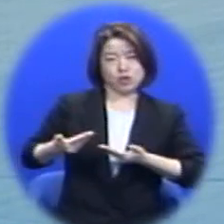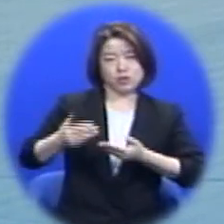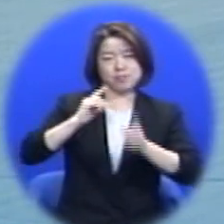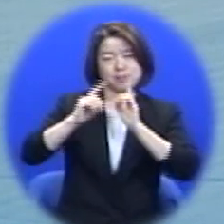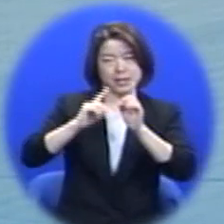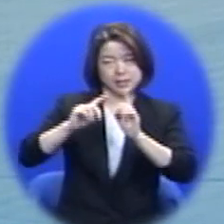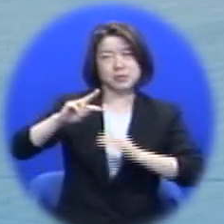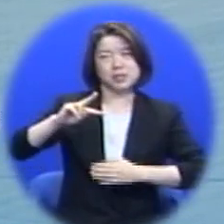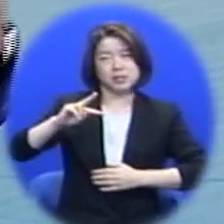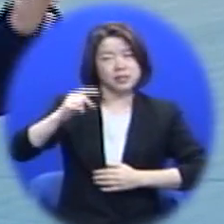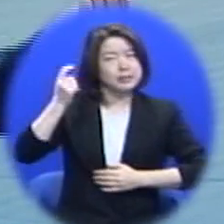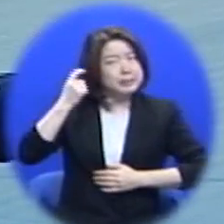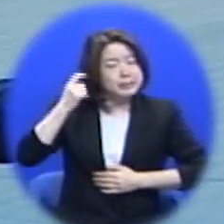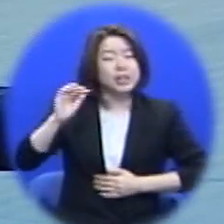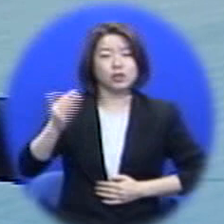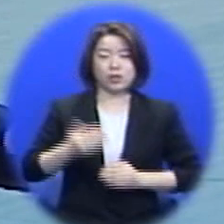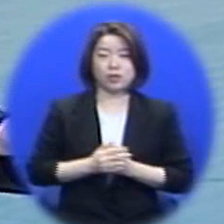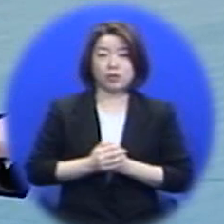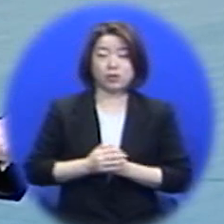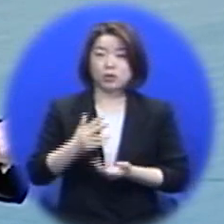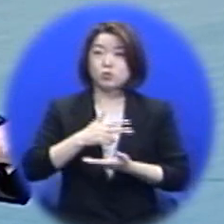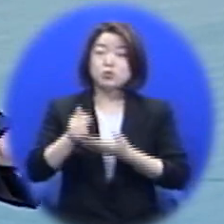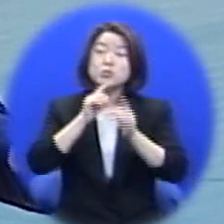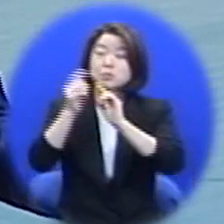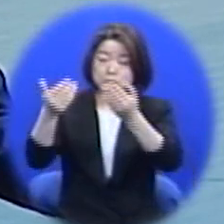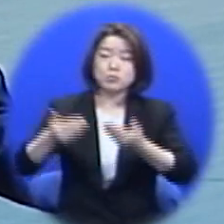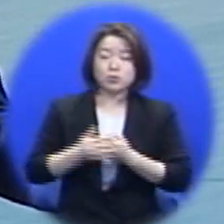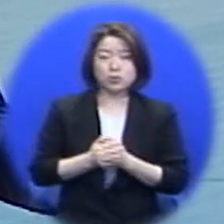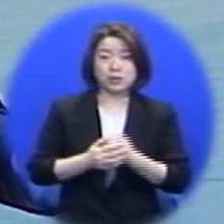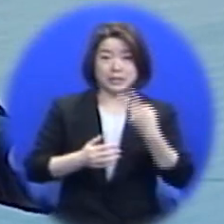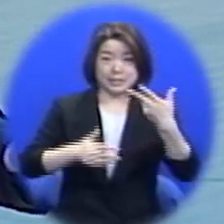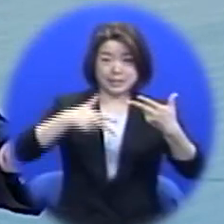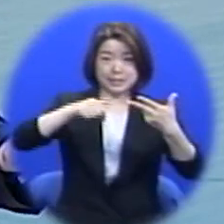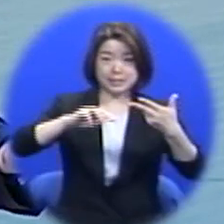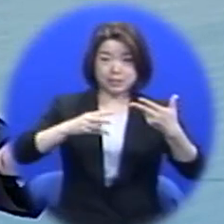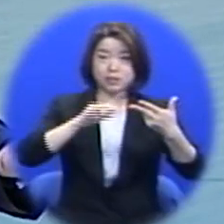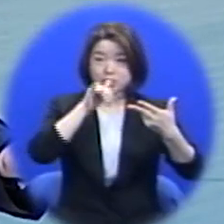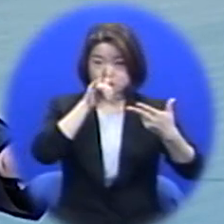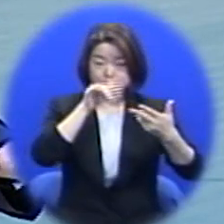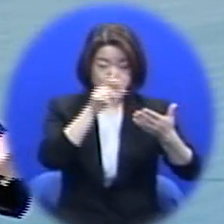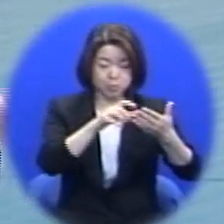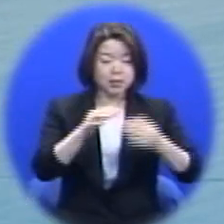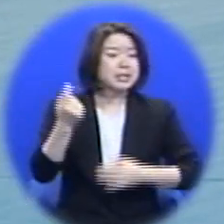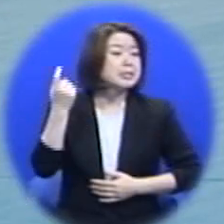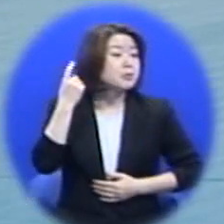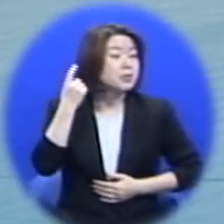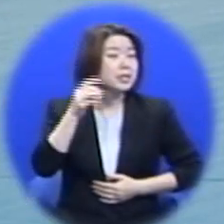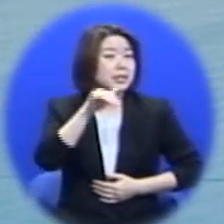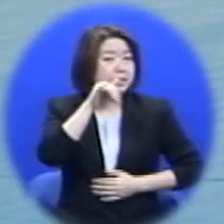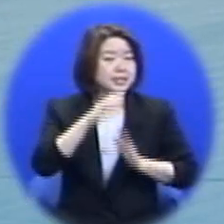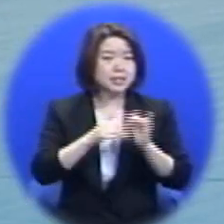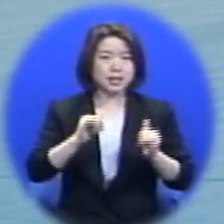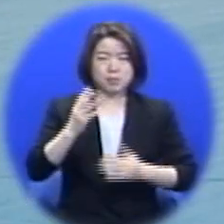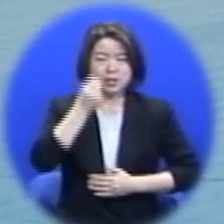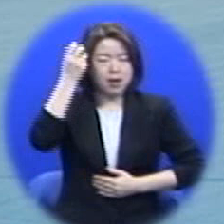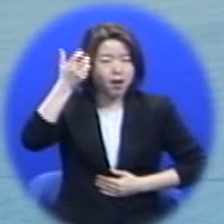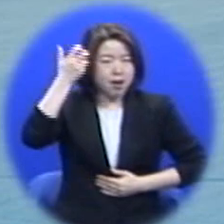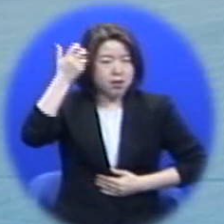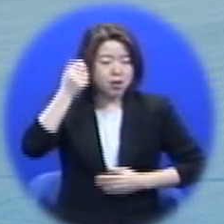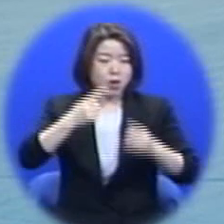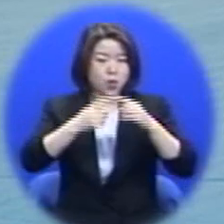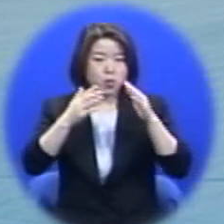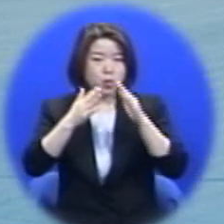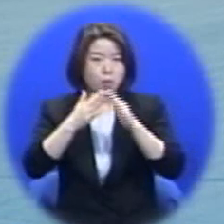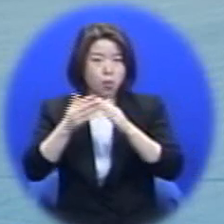됩니다. 주님이 그렇게 말씀하셨어요. 7절에 보면 귀가 있는 사람은 성령이 교회들이